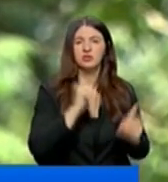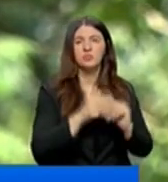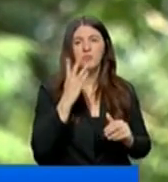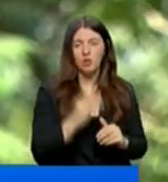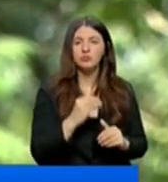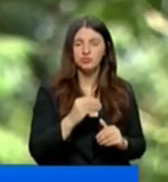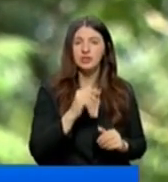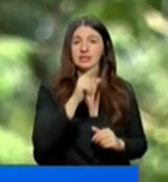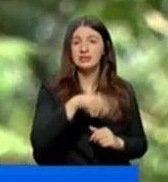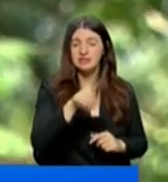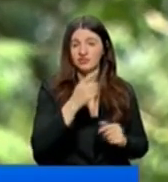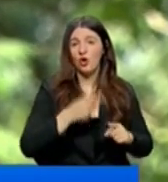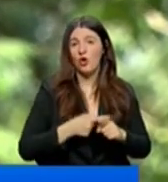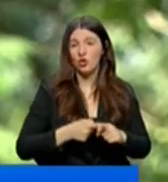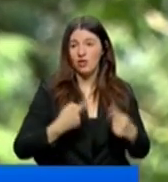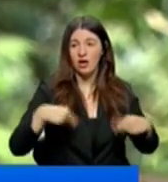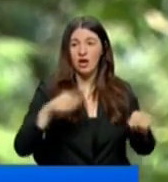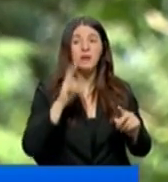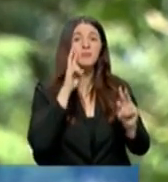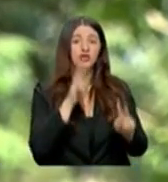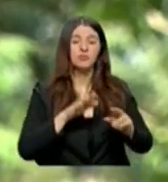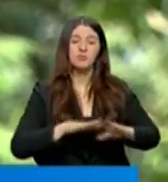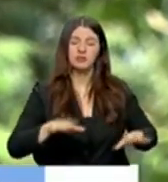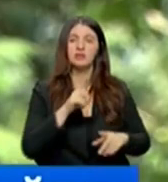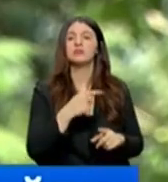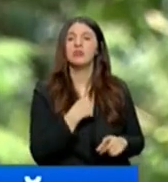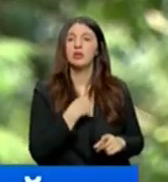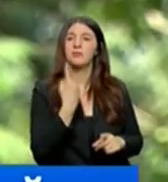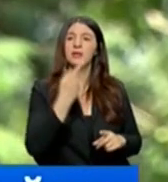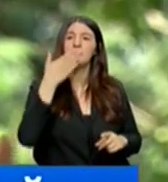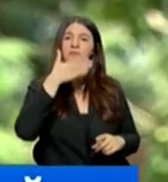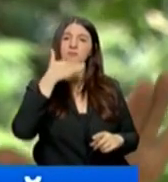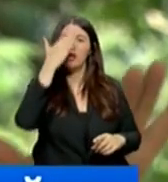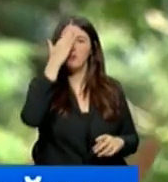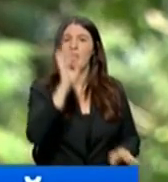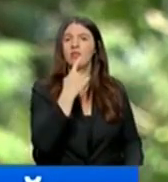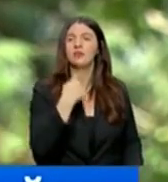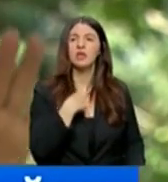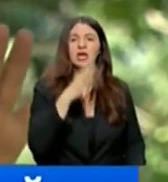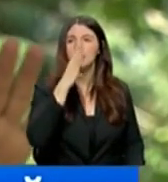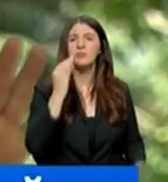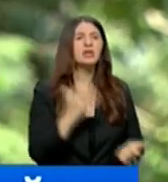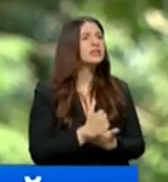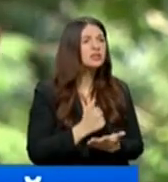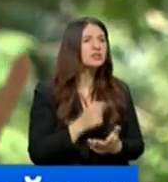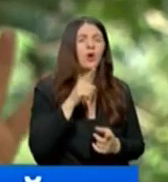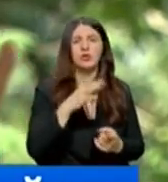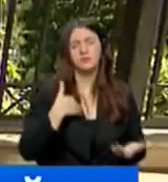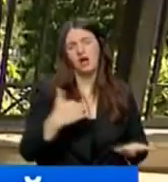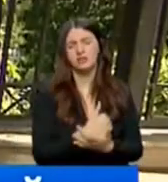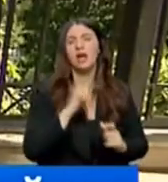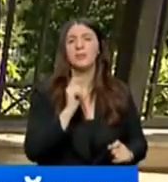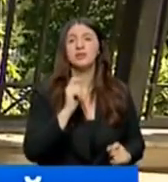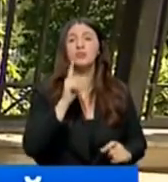olduğunda siz ve ortaklarınız bakacaksınız masaya. Siz bana bir Ramazan bayramında öyle demiştiniz. Evet. Kim kazanacaksa onunla kazanacağız. Evet.